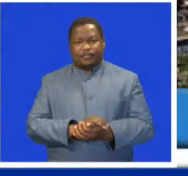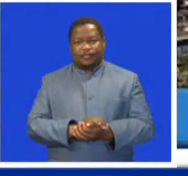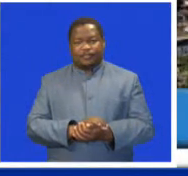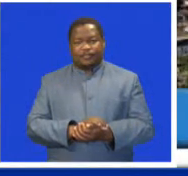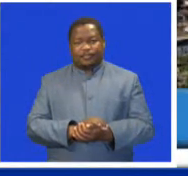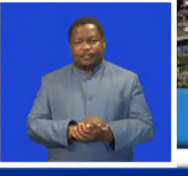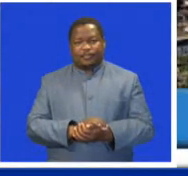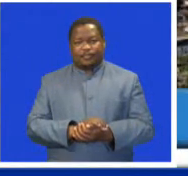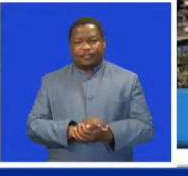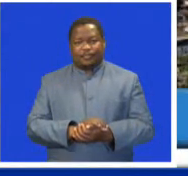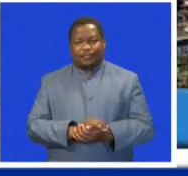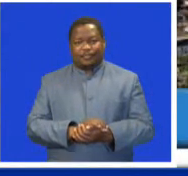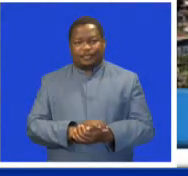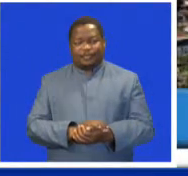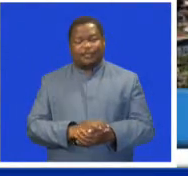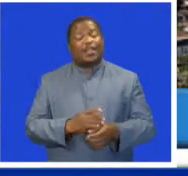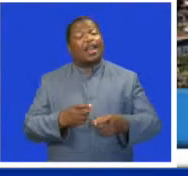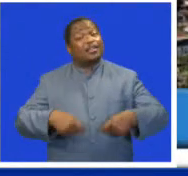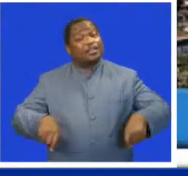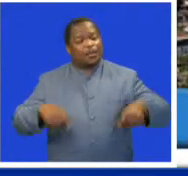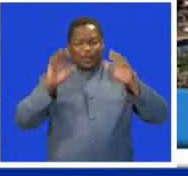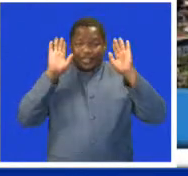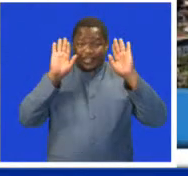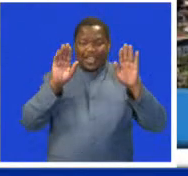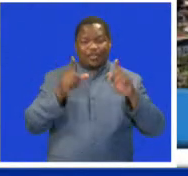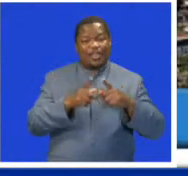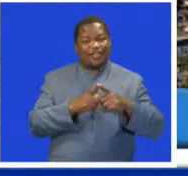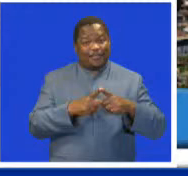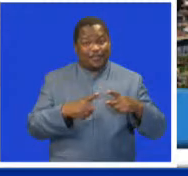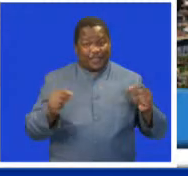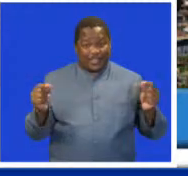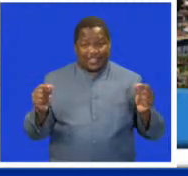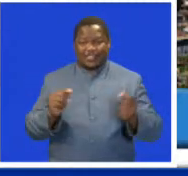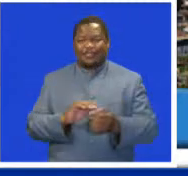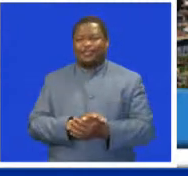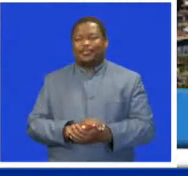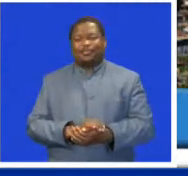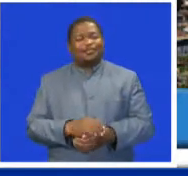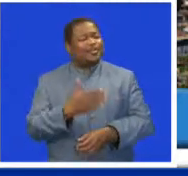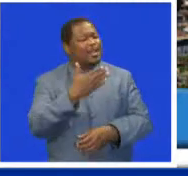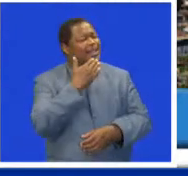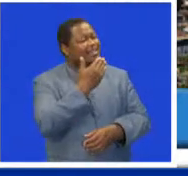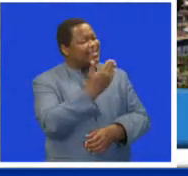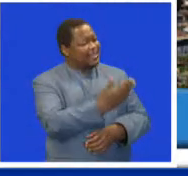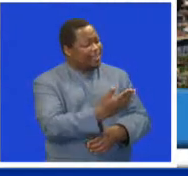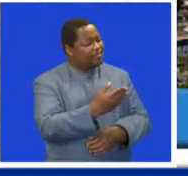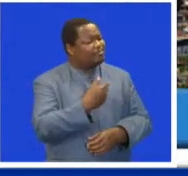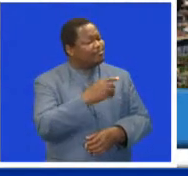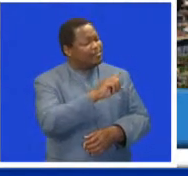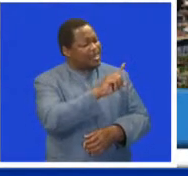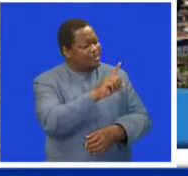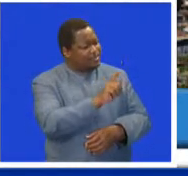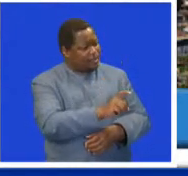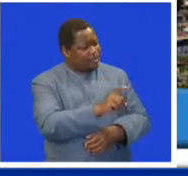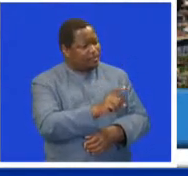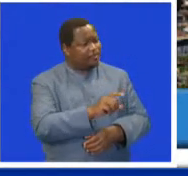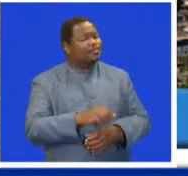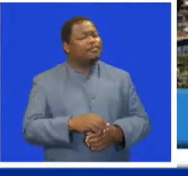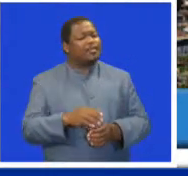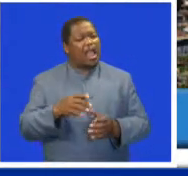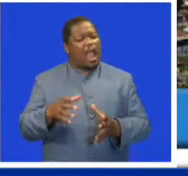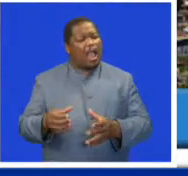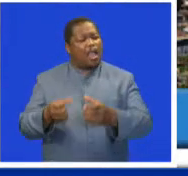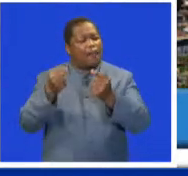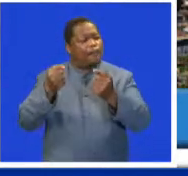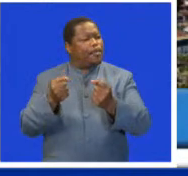Maswati lamahle tingako Tindzaba temdlalo besiniphathele tona kulesikhathi. Siyabonga kakhulu Neli, maybe singaphuma isibuko yena na indzaba yekulahleka